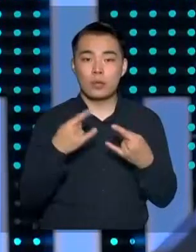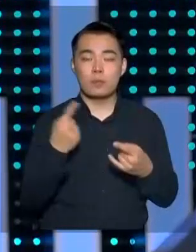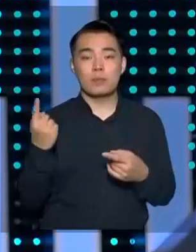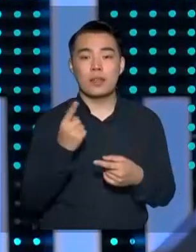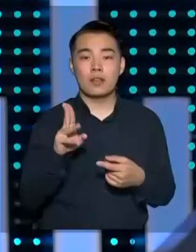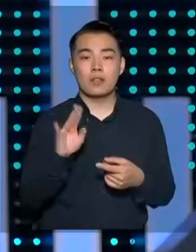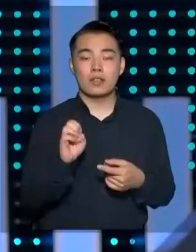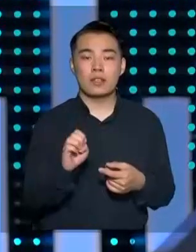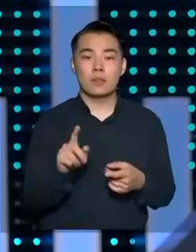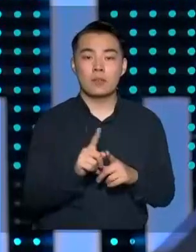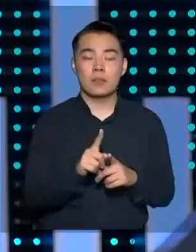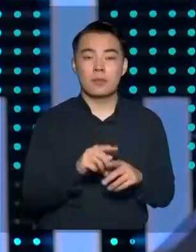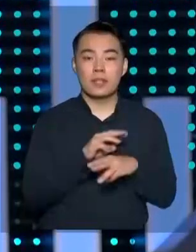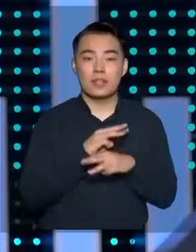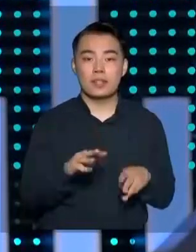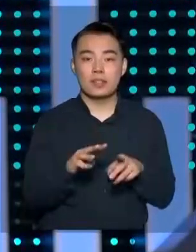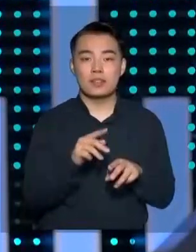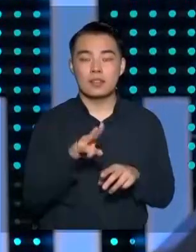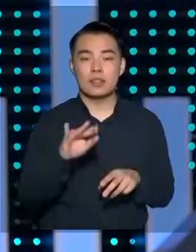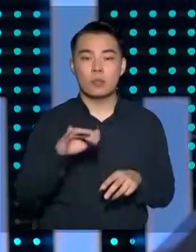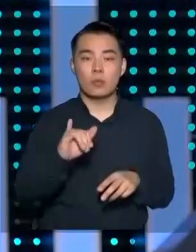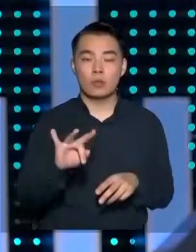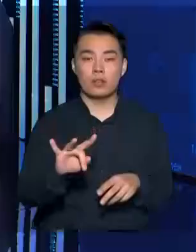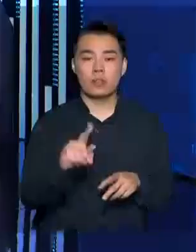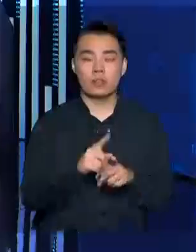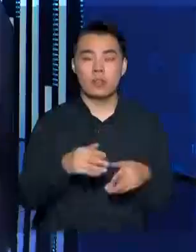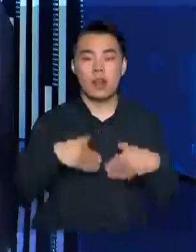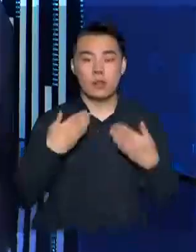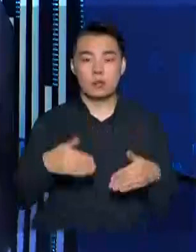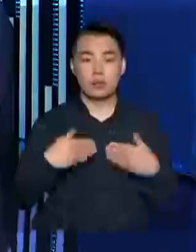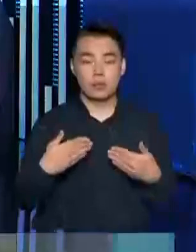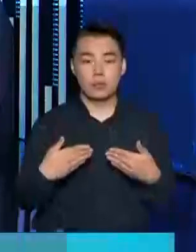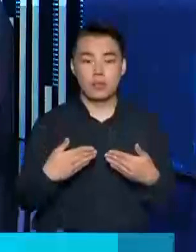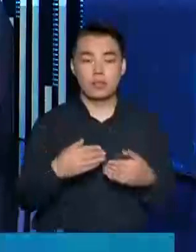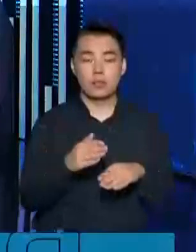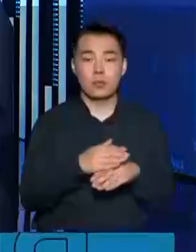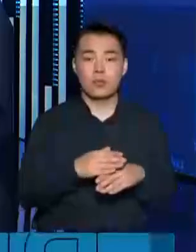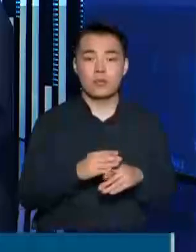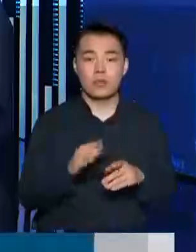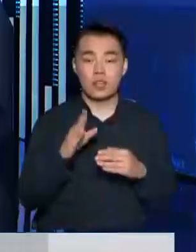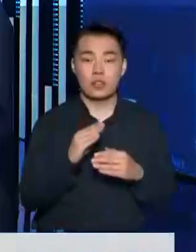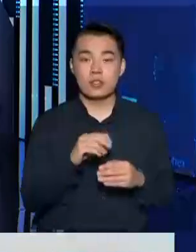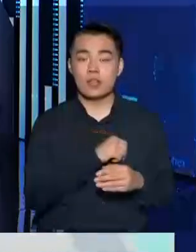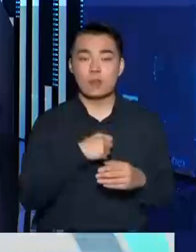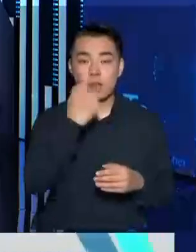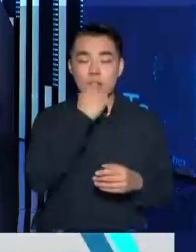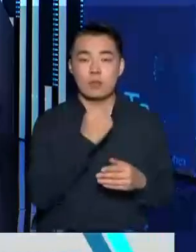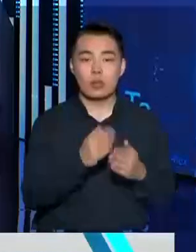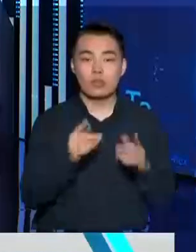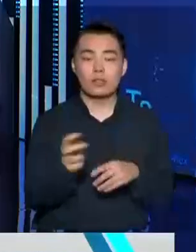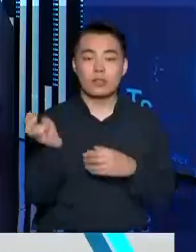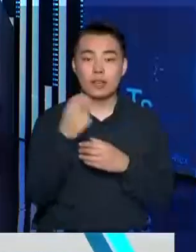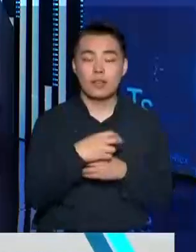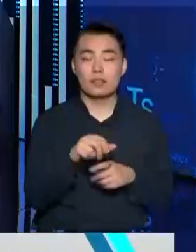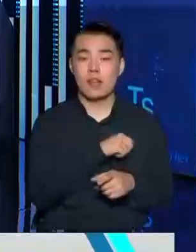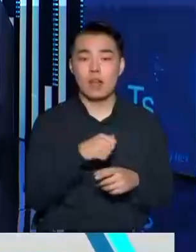Первым вице-министром здравоохранения Тимуром Султангазиевым. Тимур Сламжанович, добрый вечер. Здравствуйте. Спасибо, что пришли к нам в студию.